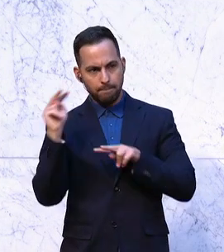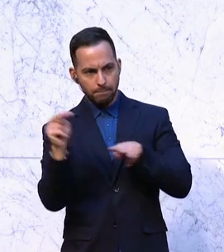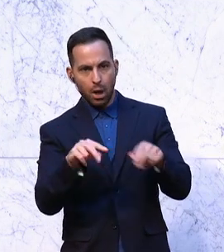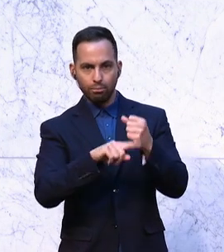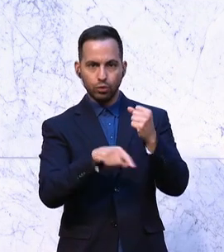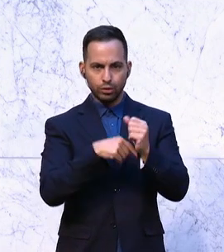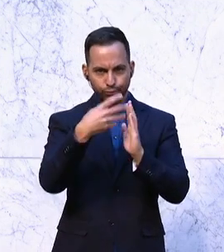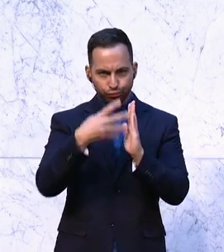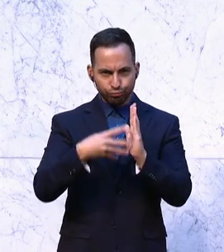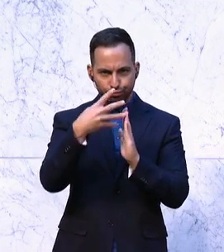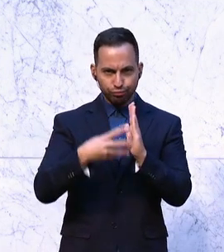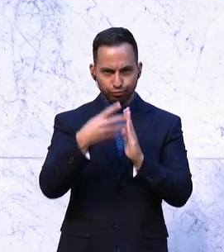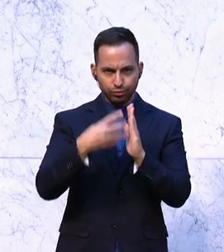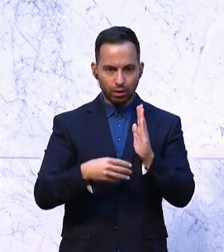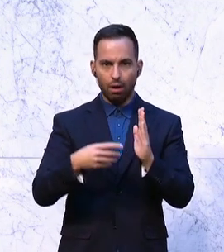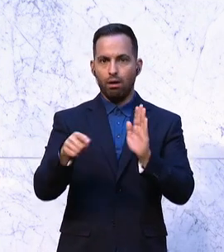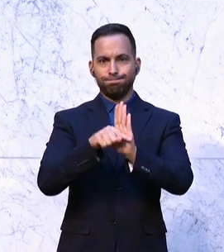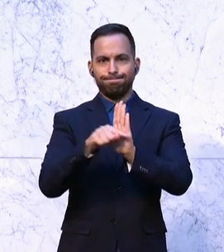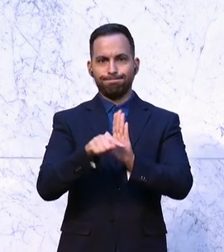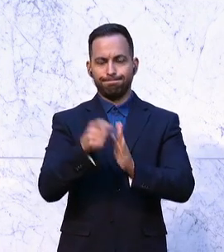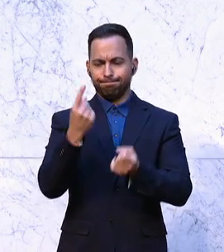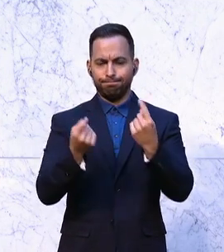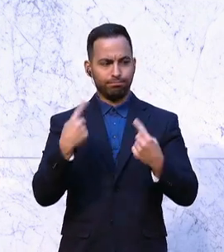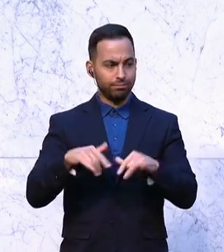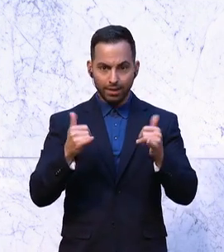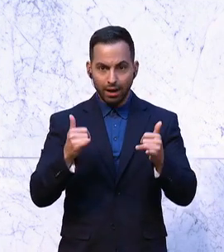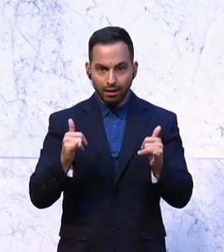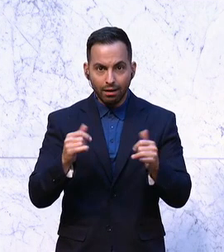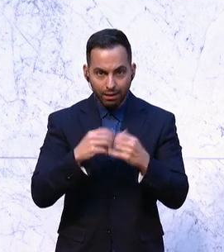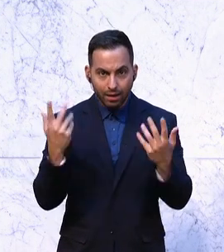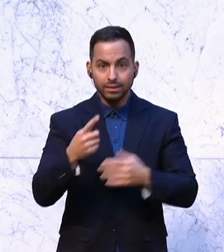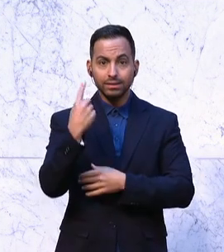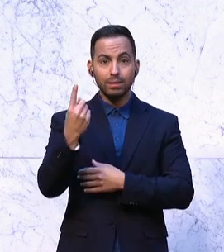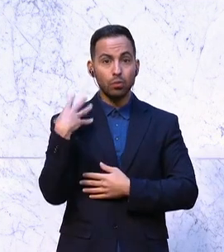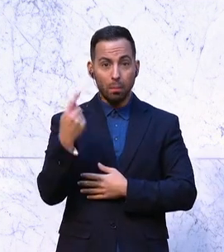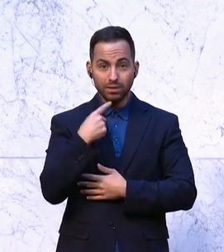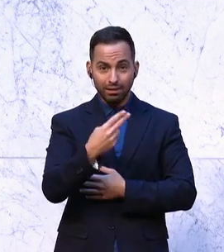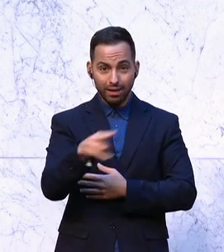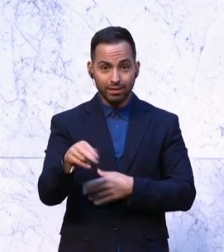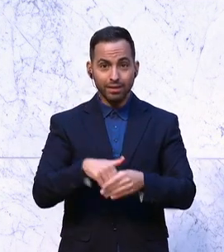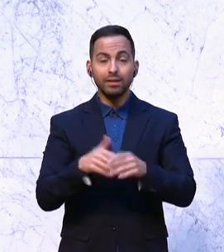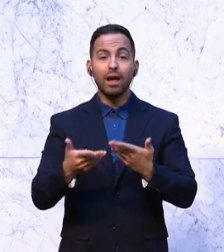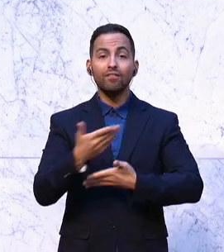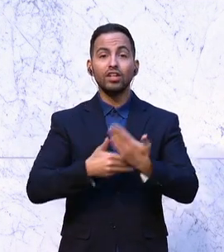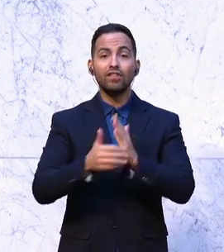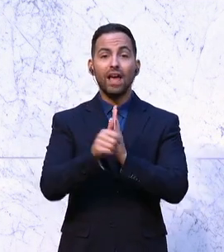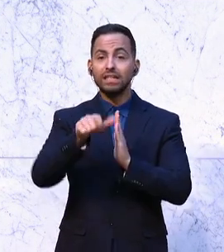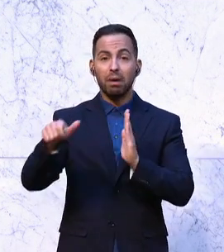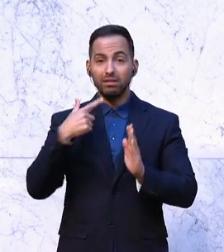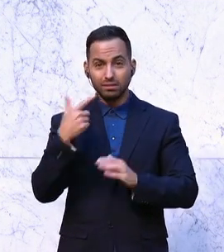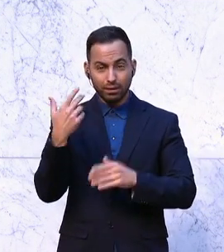auch tatsächlich zerrissen. Doch, Sie können noch mal Nein sagen, aber es wird deswegen nicht